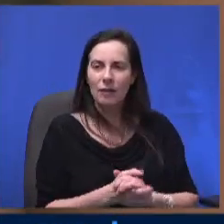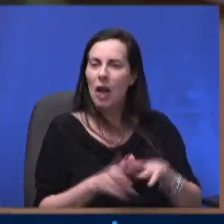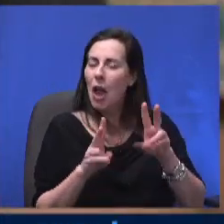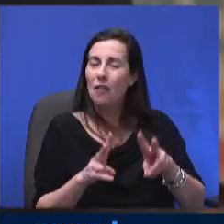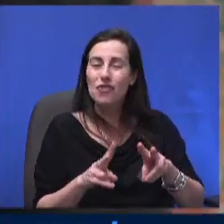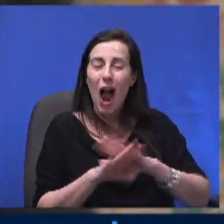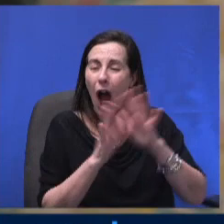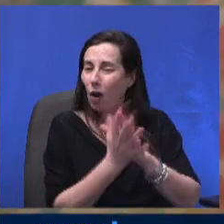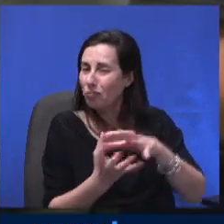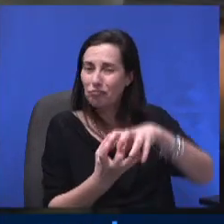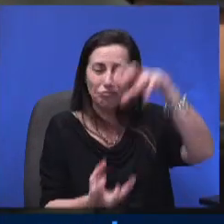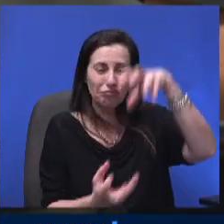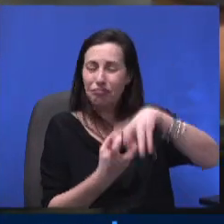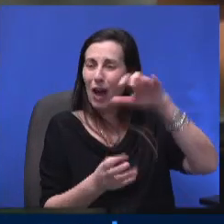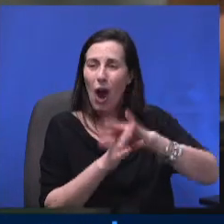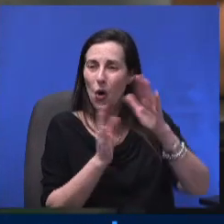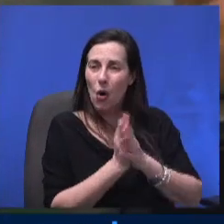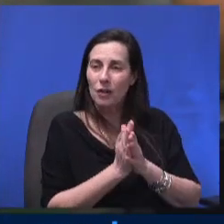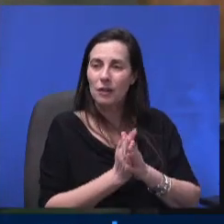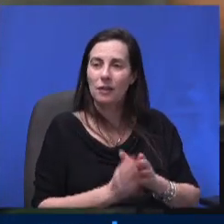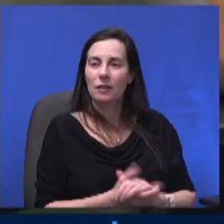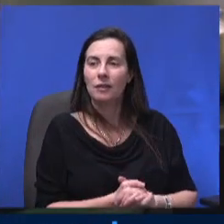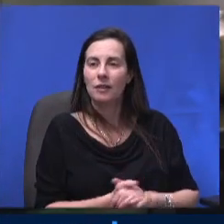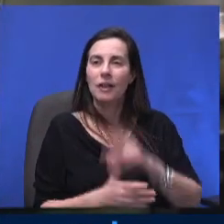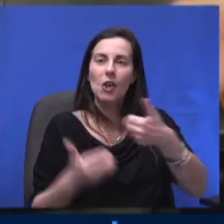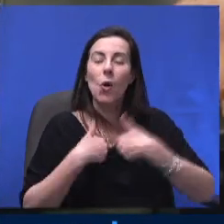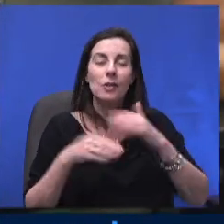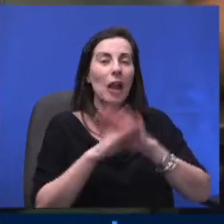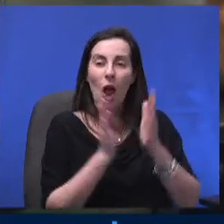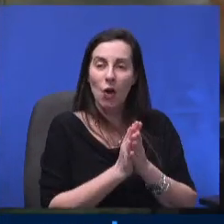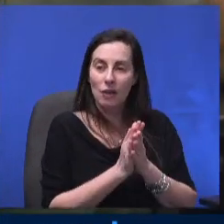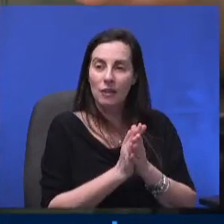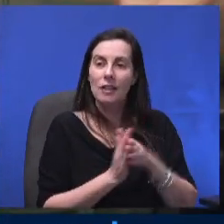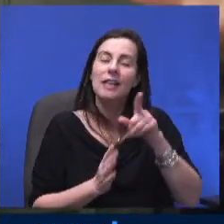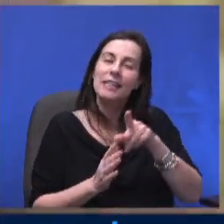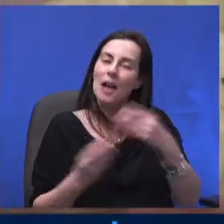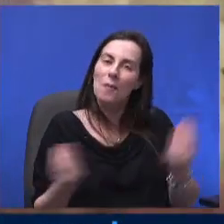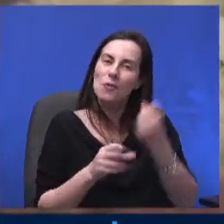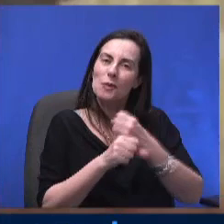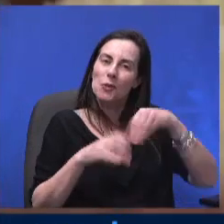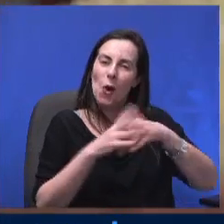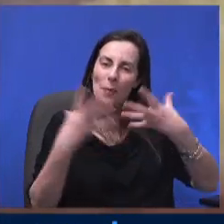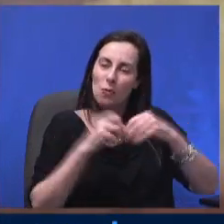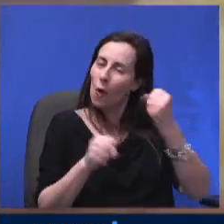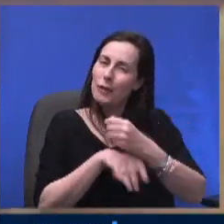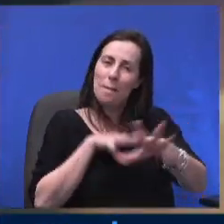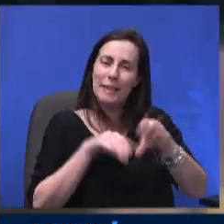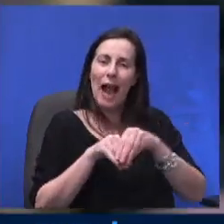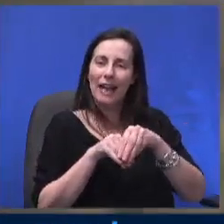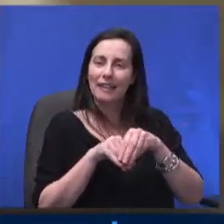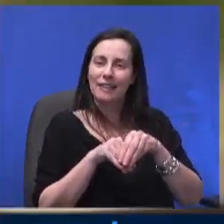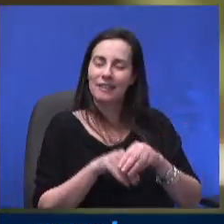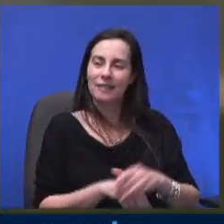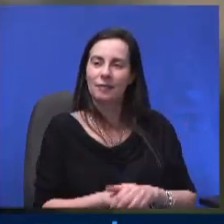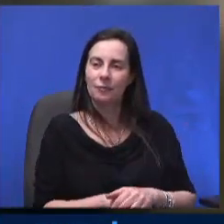כל דבר. היה עוזרת לי תמיד בכל ההצסות. גם חלק מהעניין זה שזה עניין משפחתי. אנחנו עובדים ביחד, אנחנו עושים דברים ביחד. אנחנו קוצצים